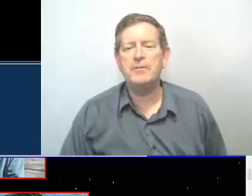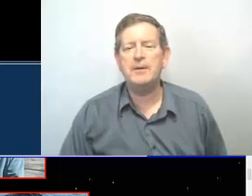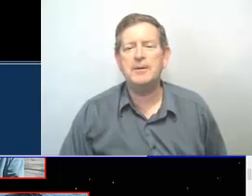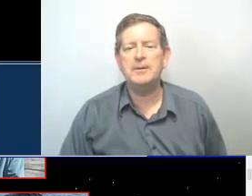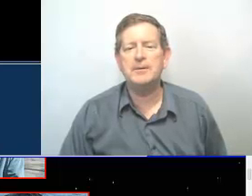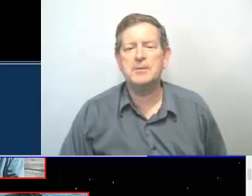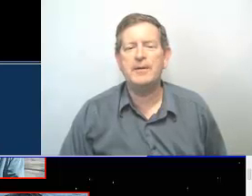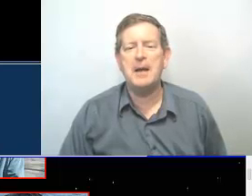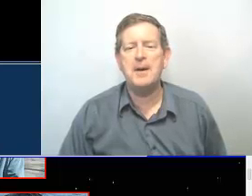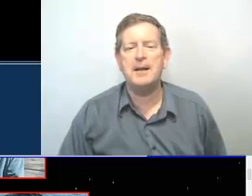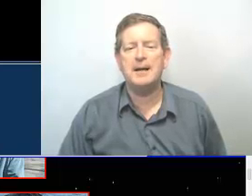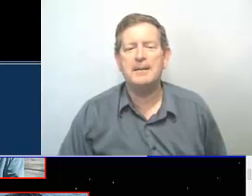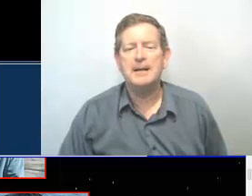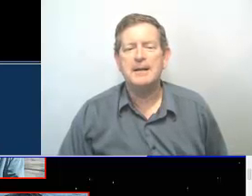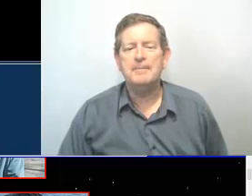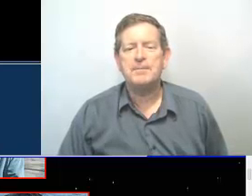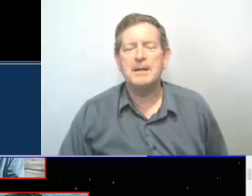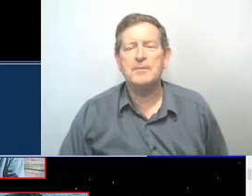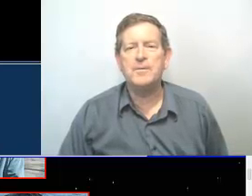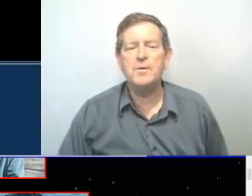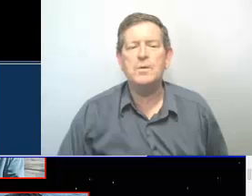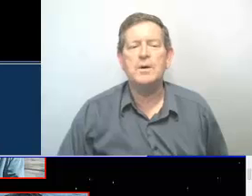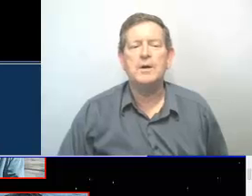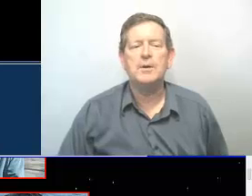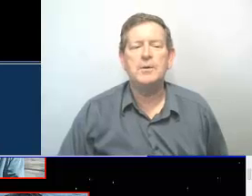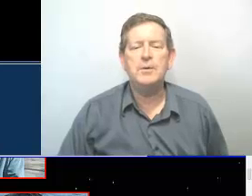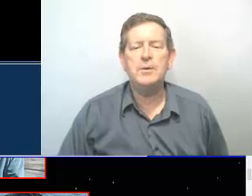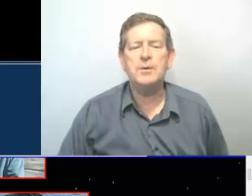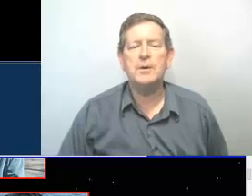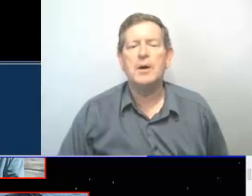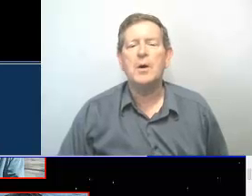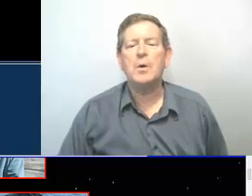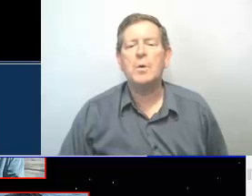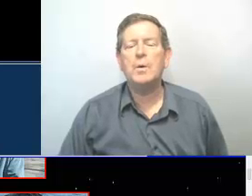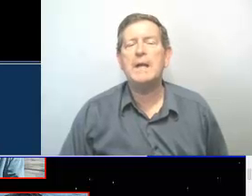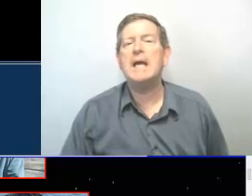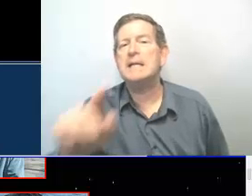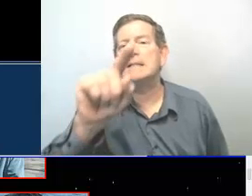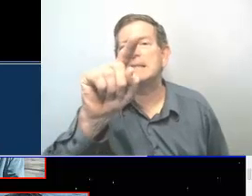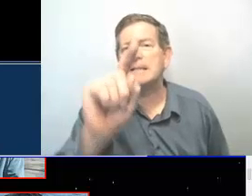Oui, encore, suivez la main là. Vous ne